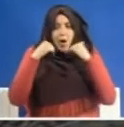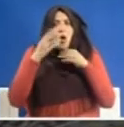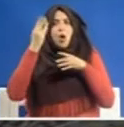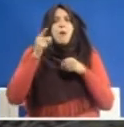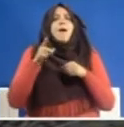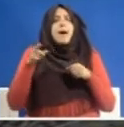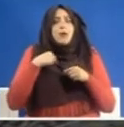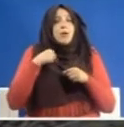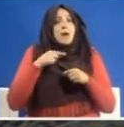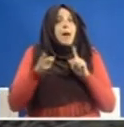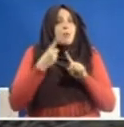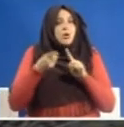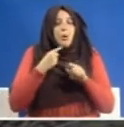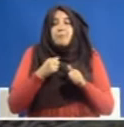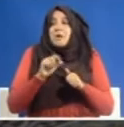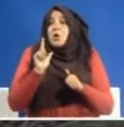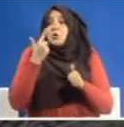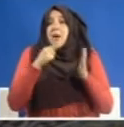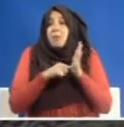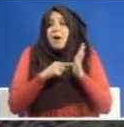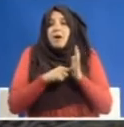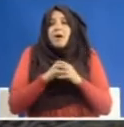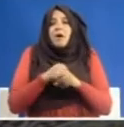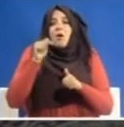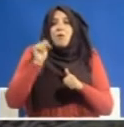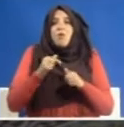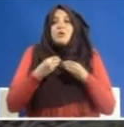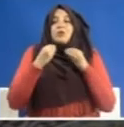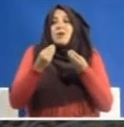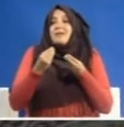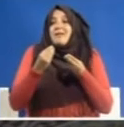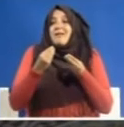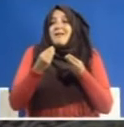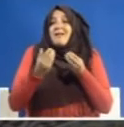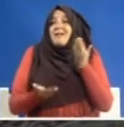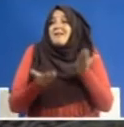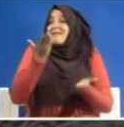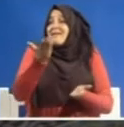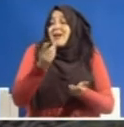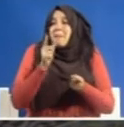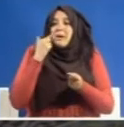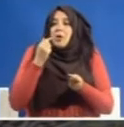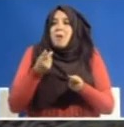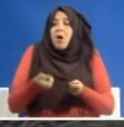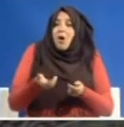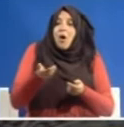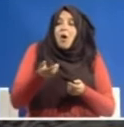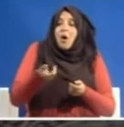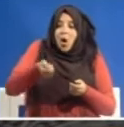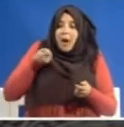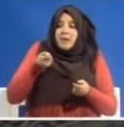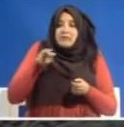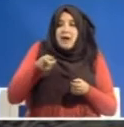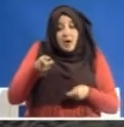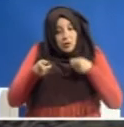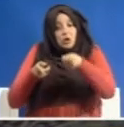أساس. الأمر الثاني، لابد من تقديم البديل كما قدم أخي عبد القادر قبل حين، لابد من تقديم